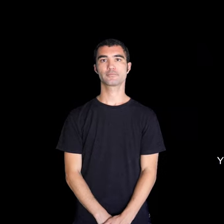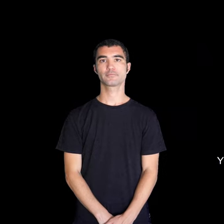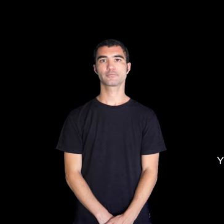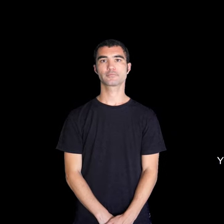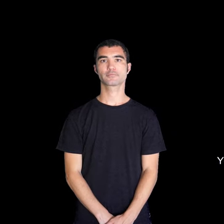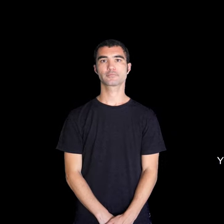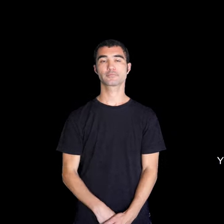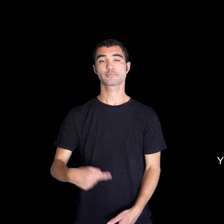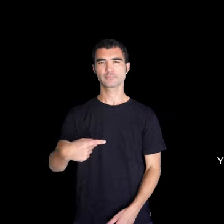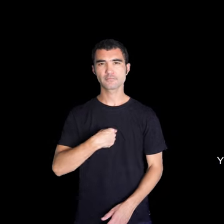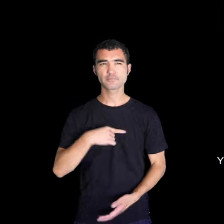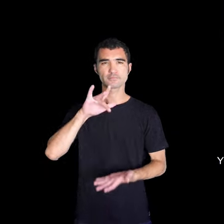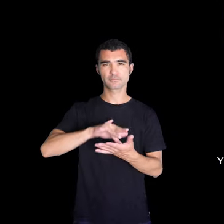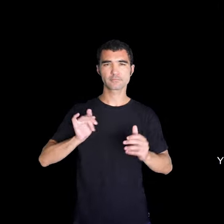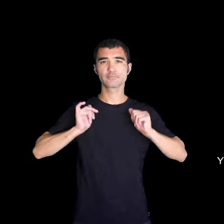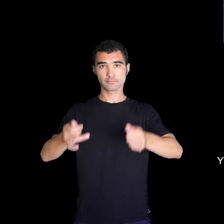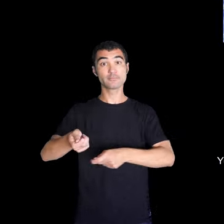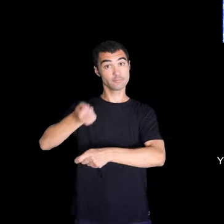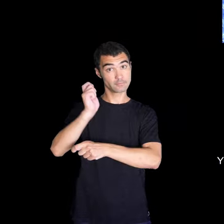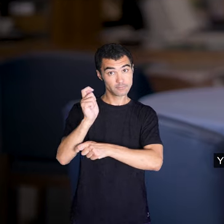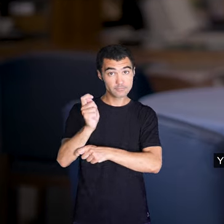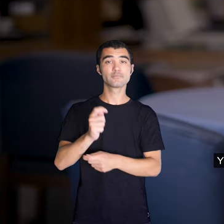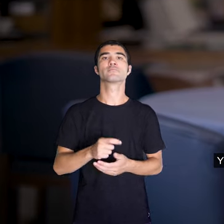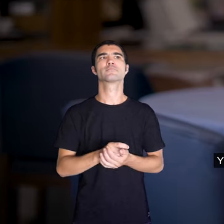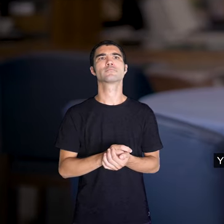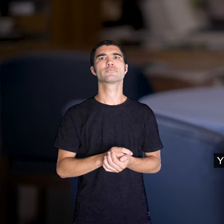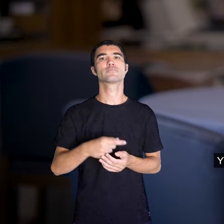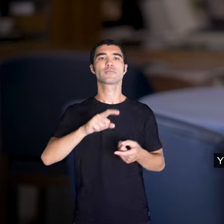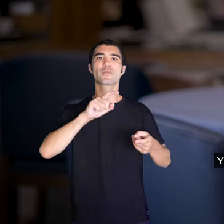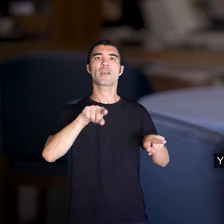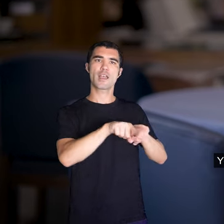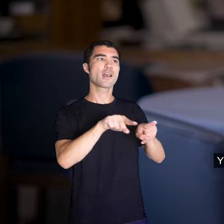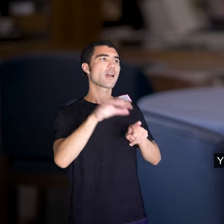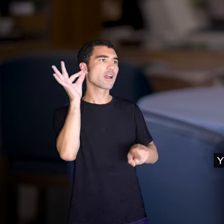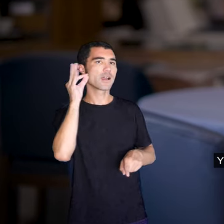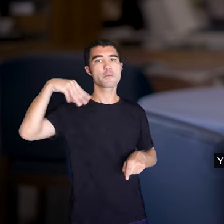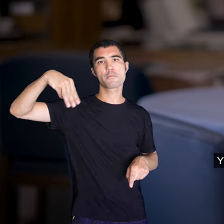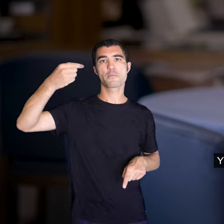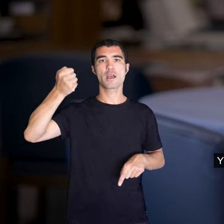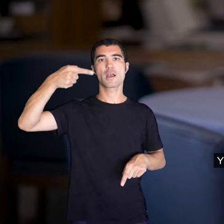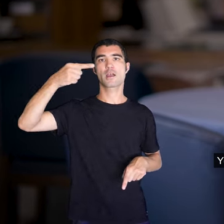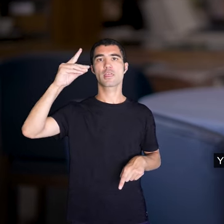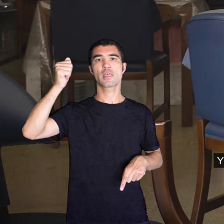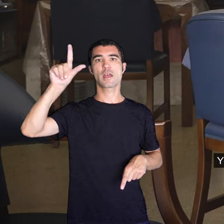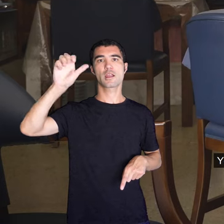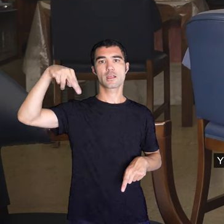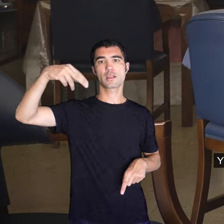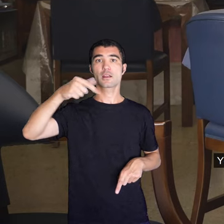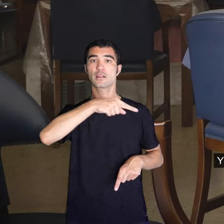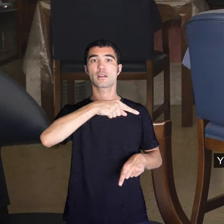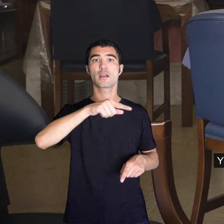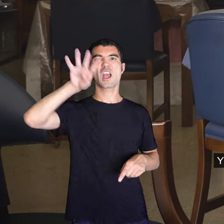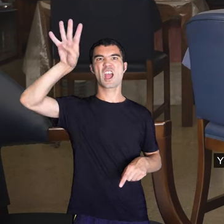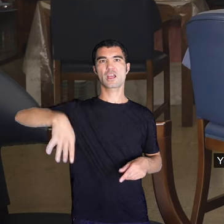Jo, quan vaig començar a pescar, tenia una germana que anomia Magdalena, se va casar